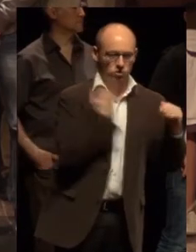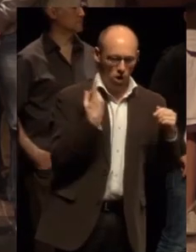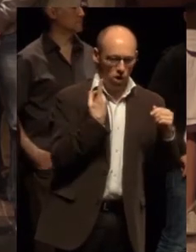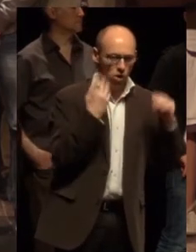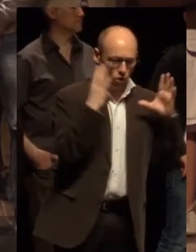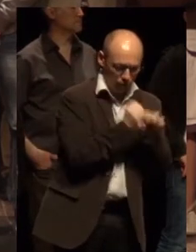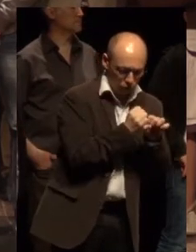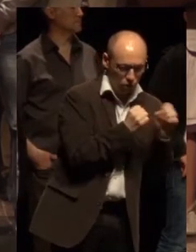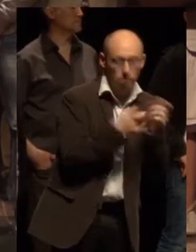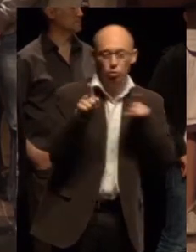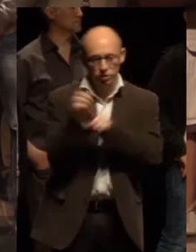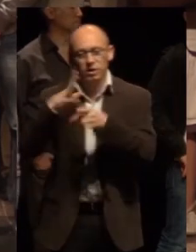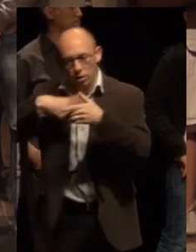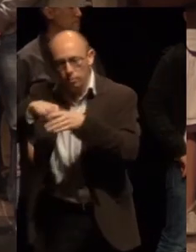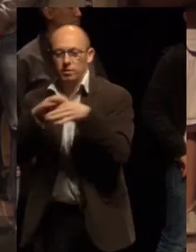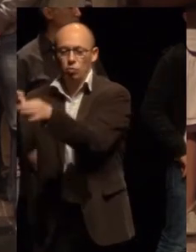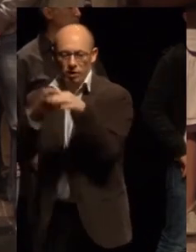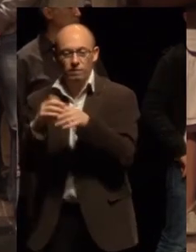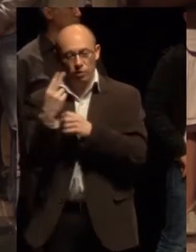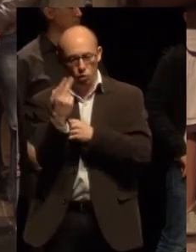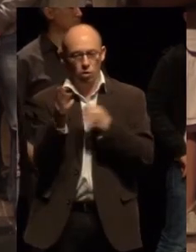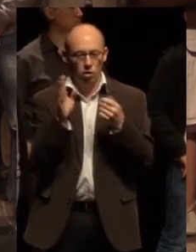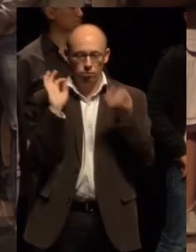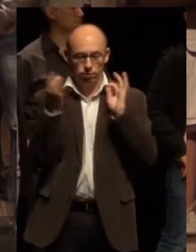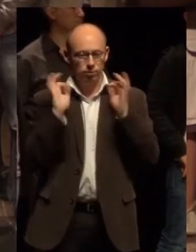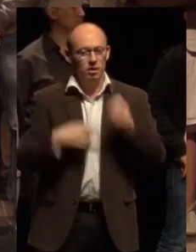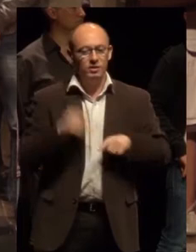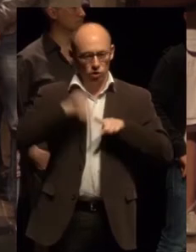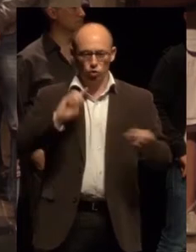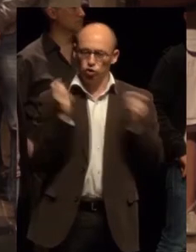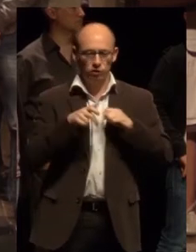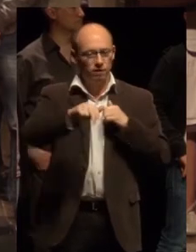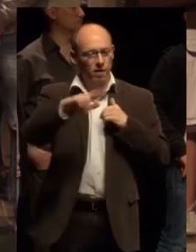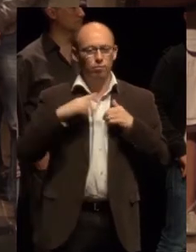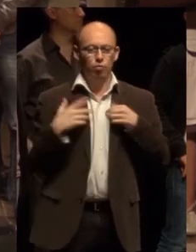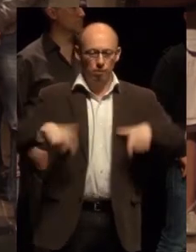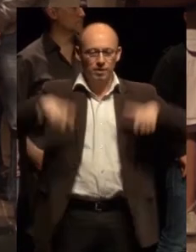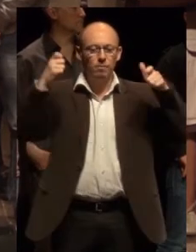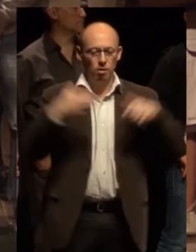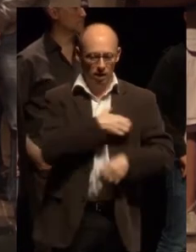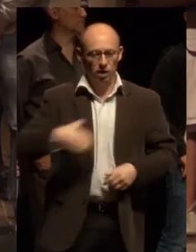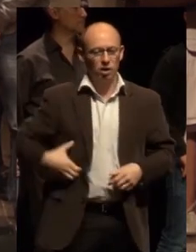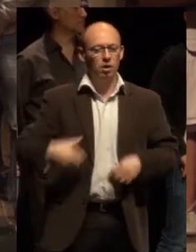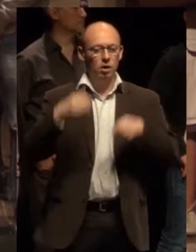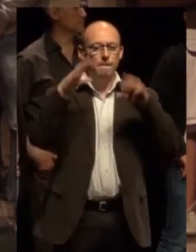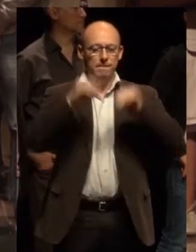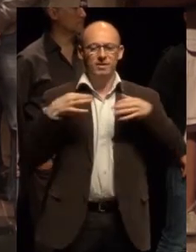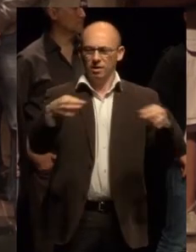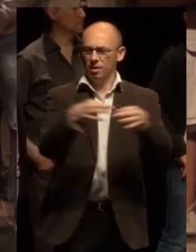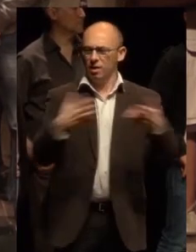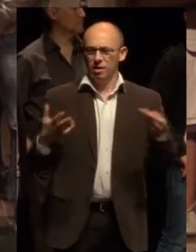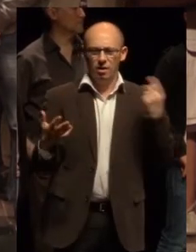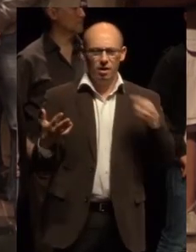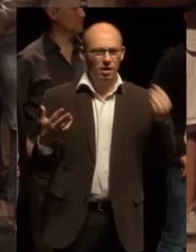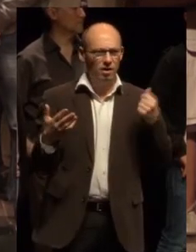besoin de beaucoup de temps collectif. Donc c'est une des choses qui va changer, en tout cas pour les bâtiments de la mairie, qu'on ait un, je n'appelle pas ça un